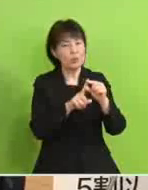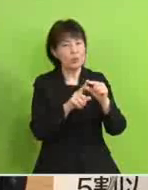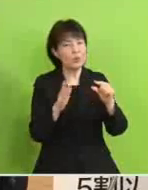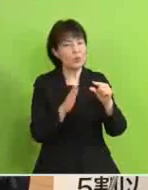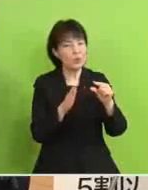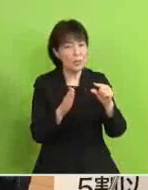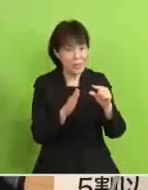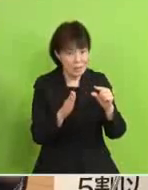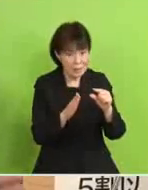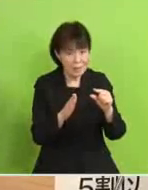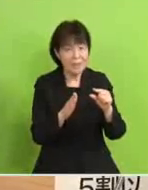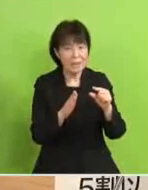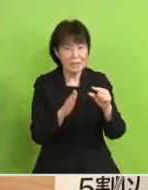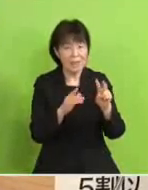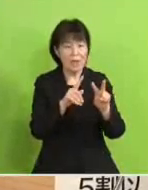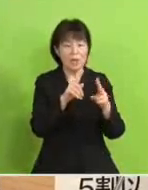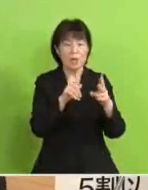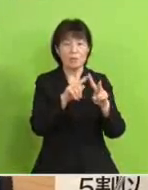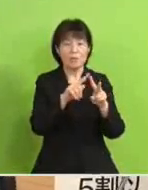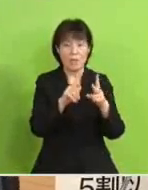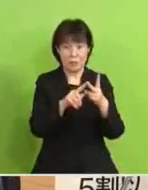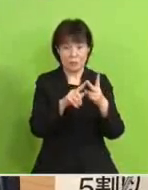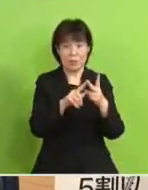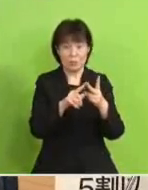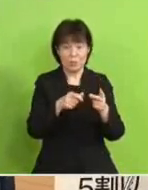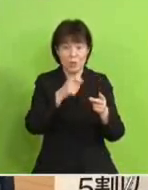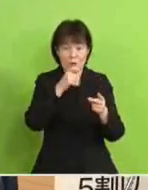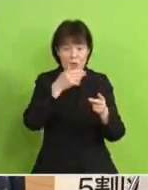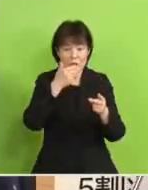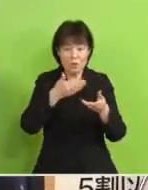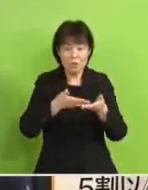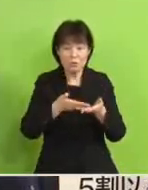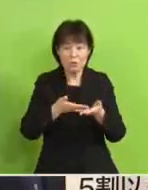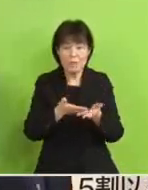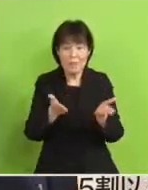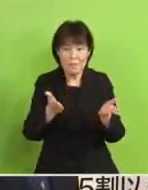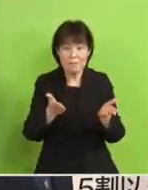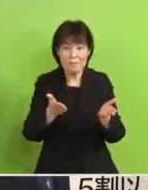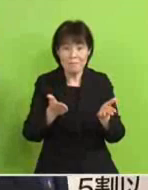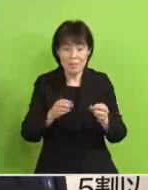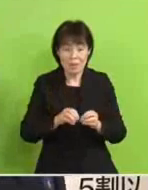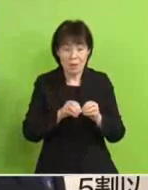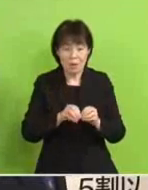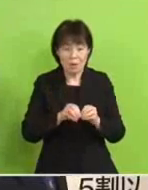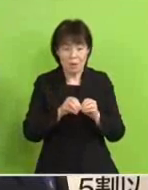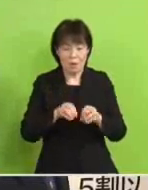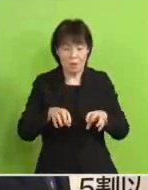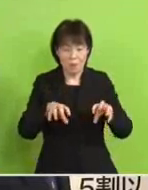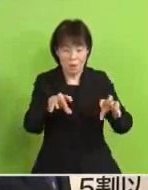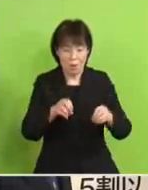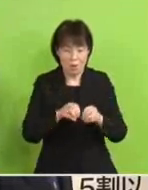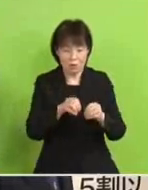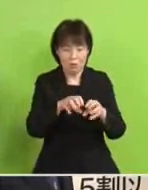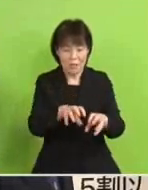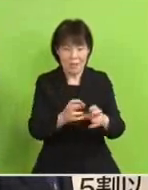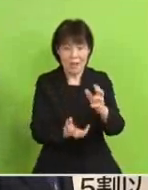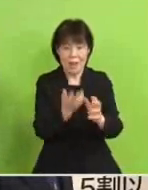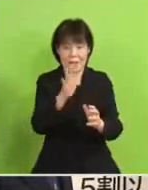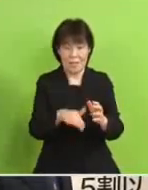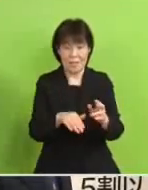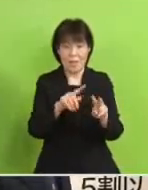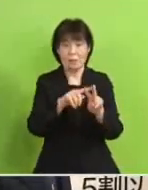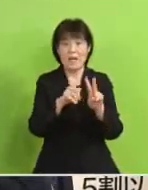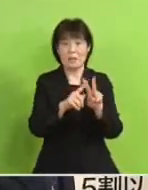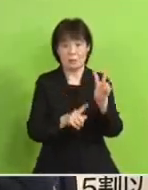11月の中旬に、2つの接待を伴う飲食店クラスターが発生しました。ここですね、